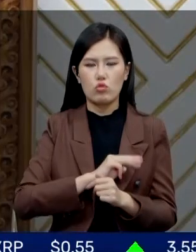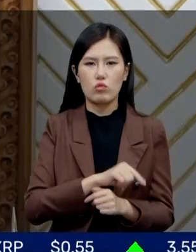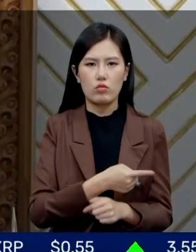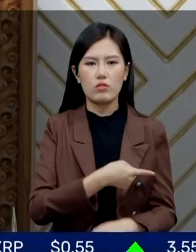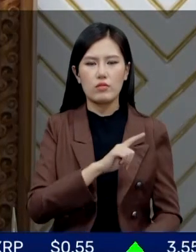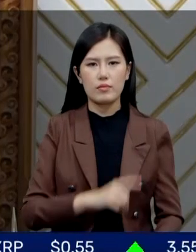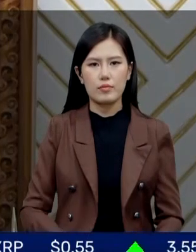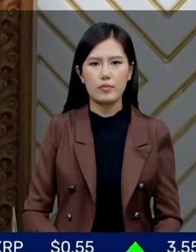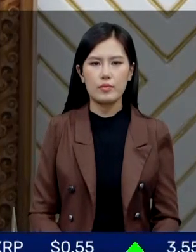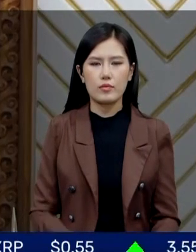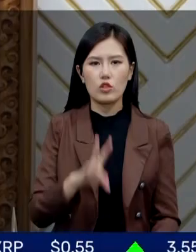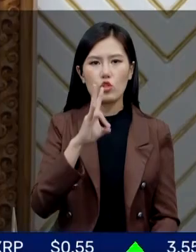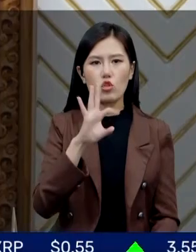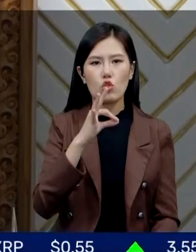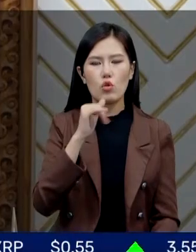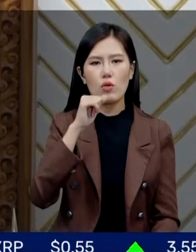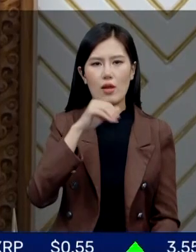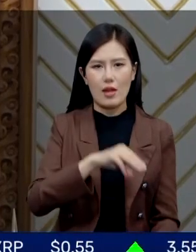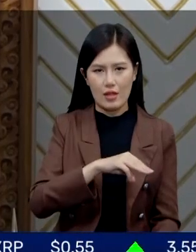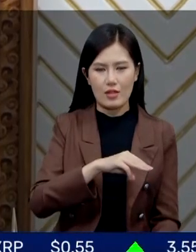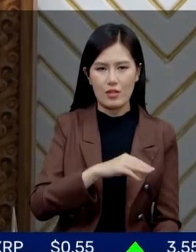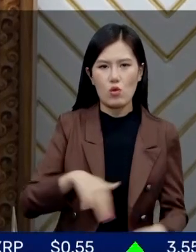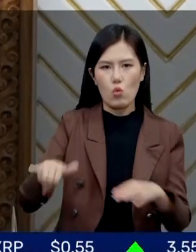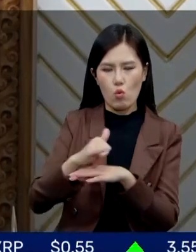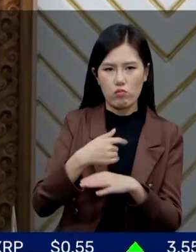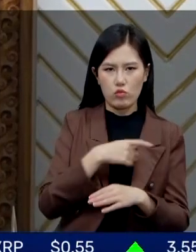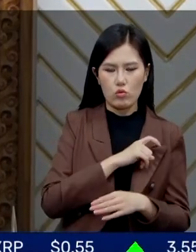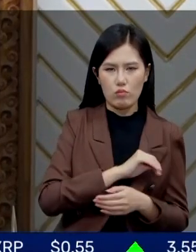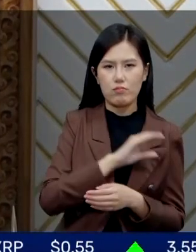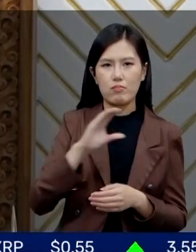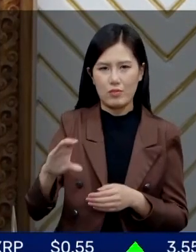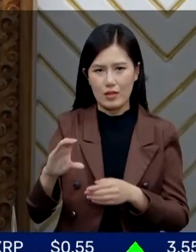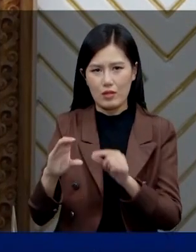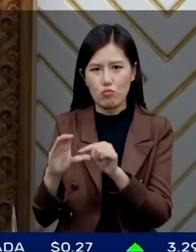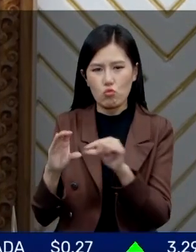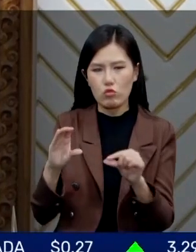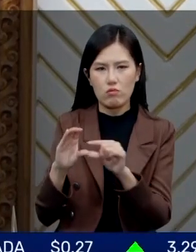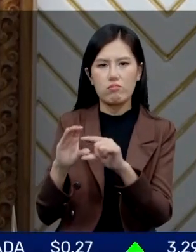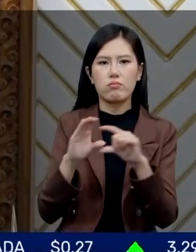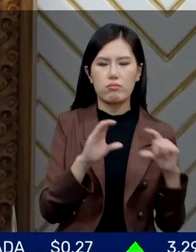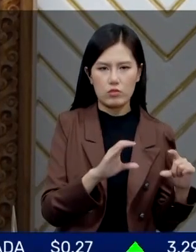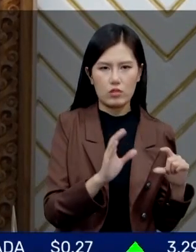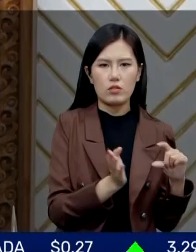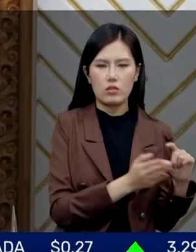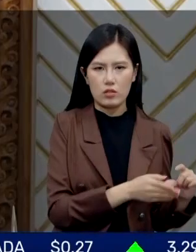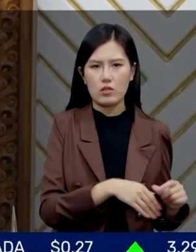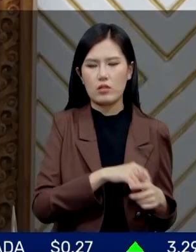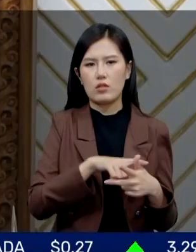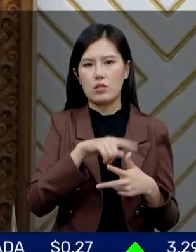За нэмэгдсэн өртгийн албан татварын буцаан олголтын хувь хэмжээг нэмэх нийгмийн даатгалын шимтгэл хувь хүний орлогын албан татварын шимтгэлийг өөрчлөх гэсэн 2